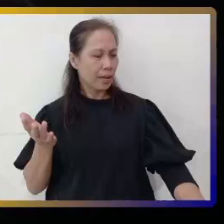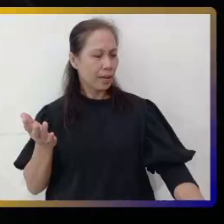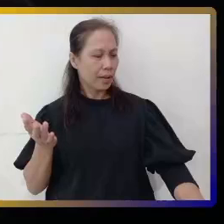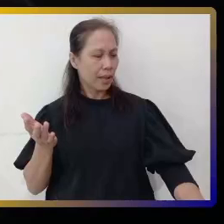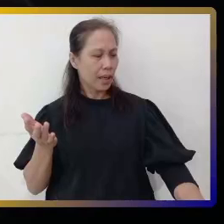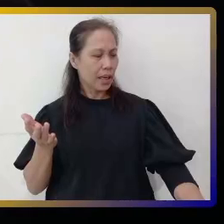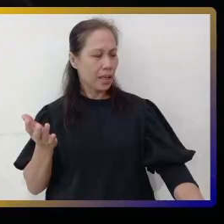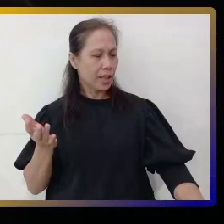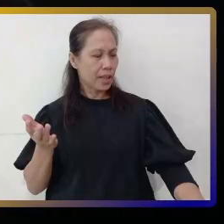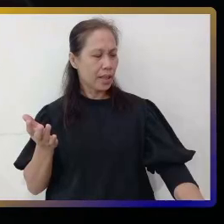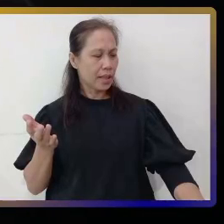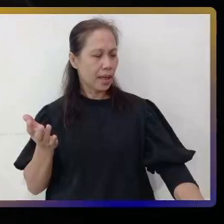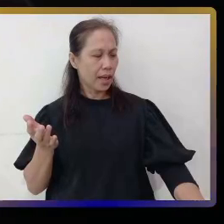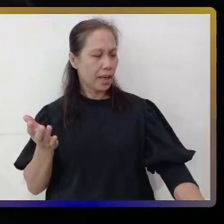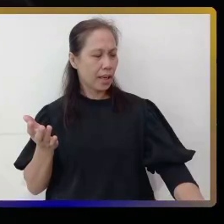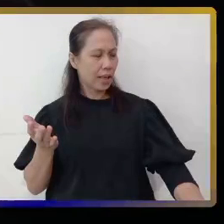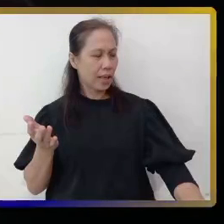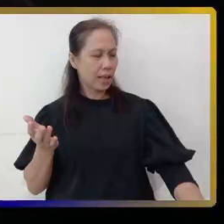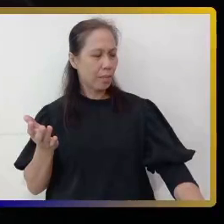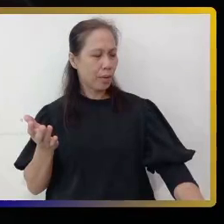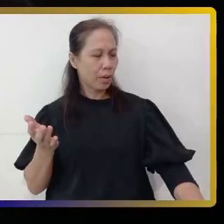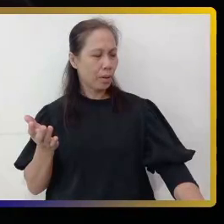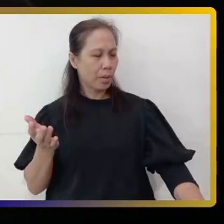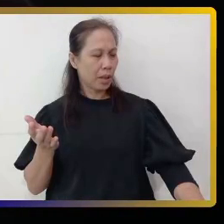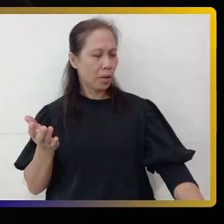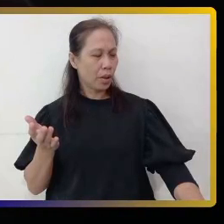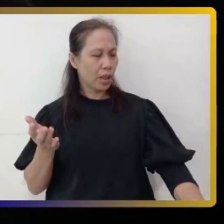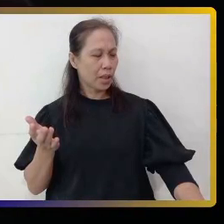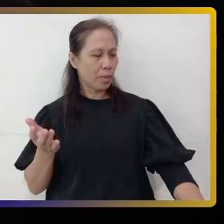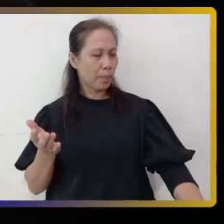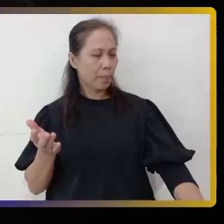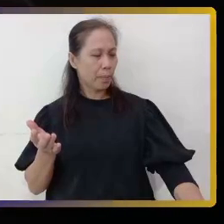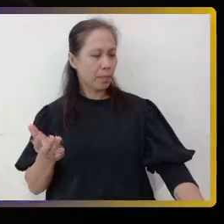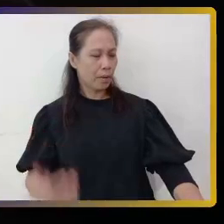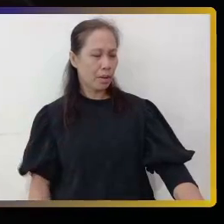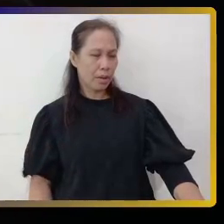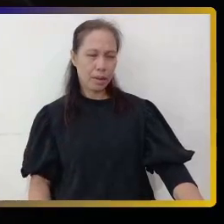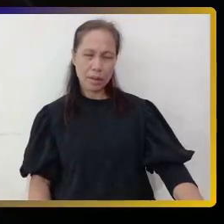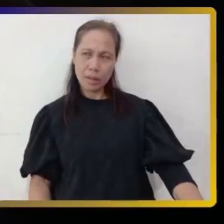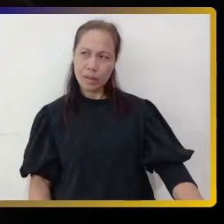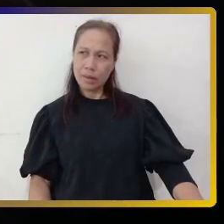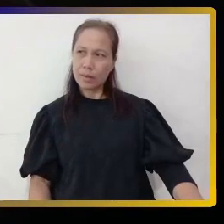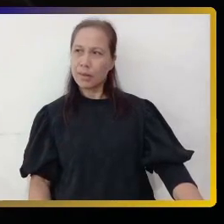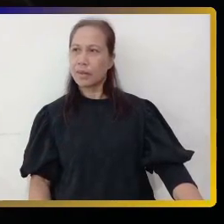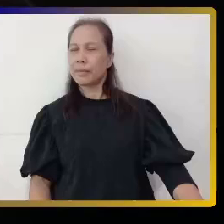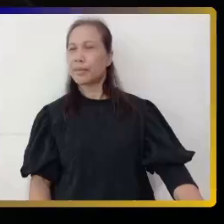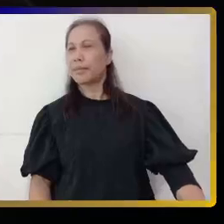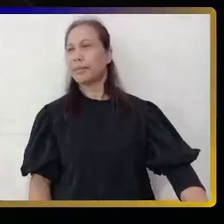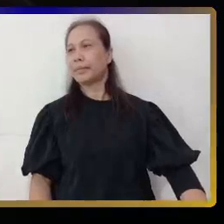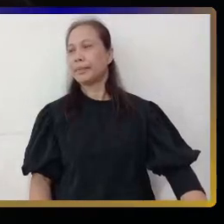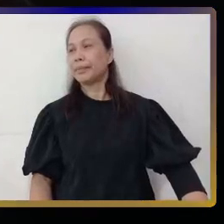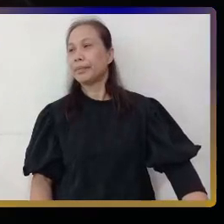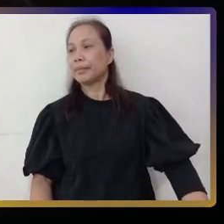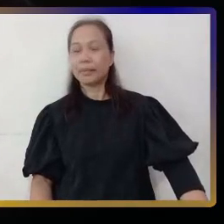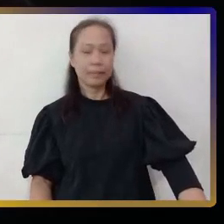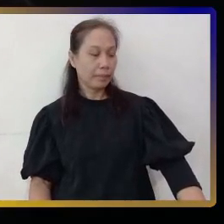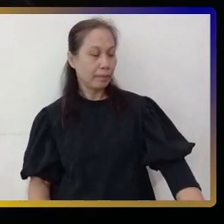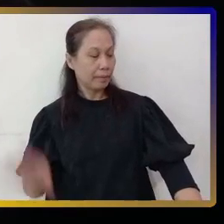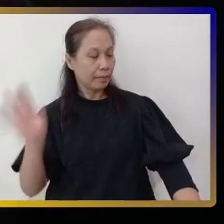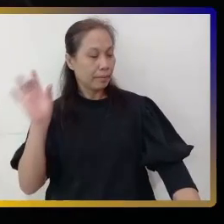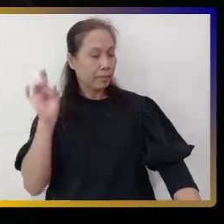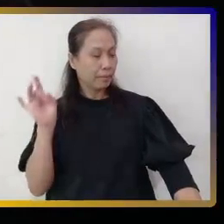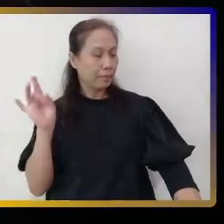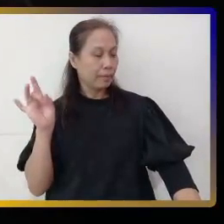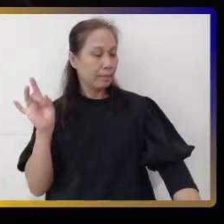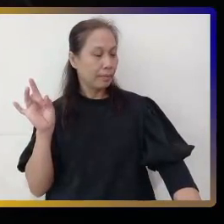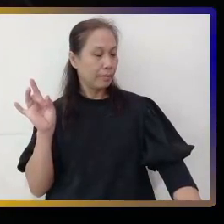we and of is cont good look verse number e